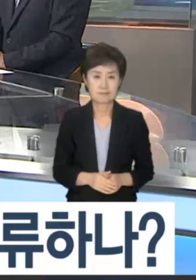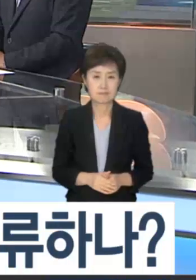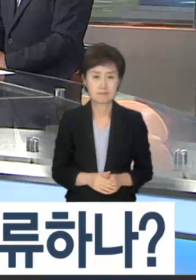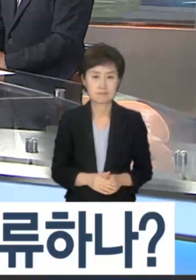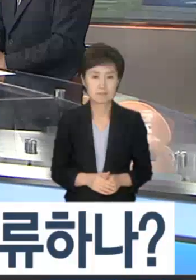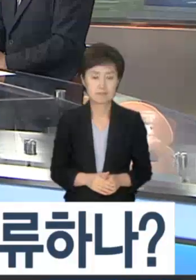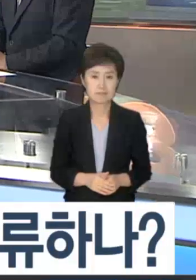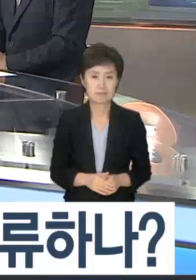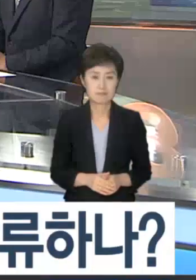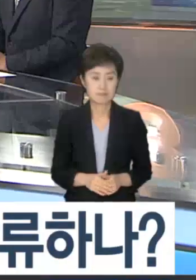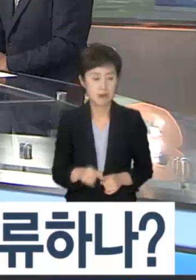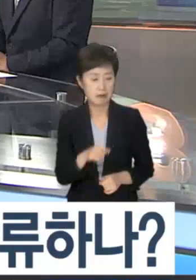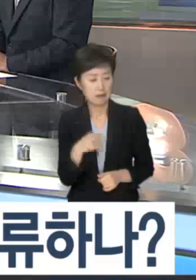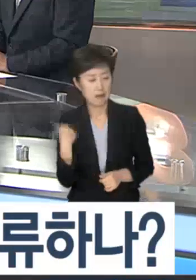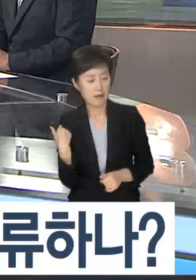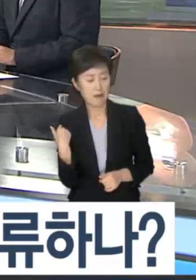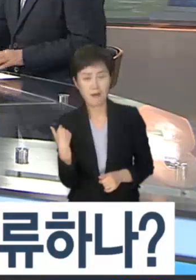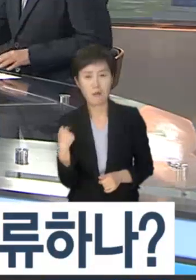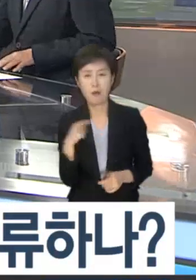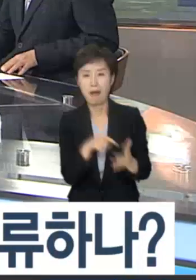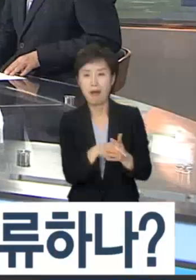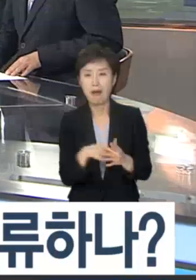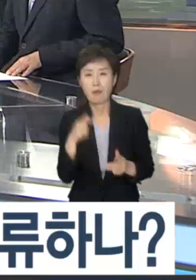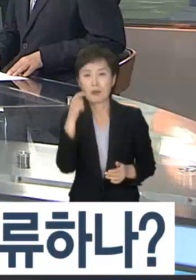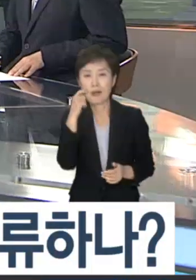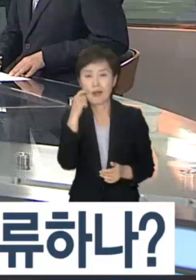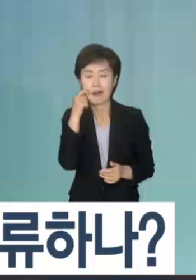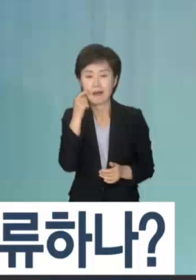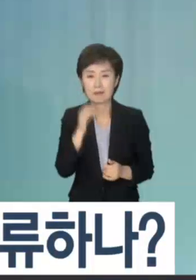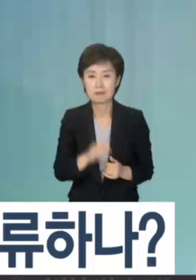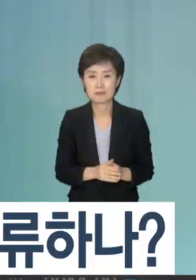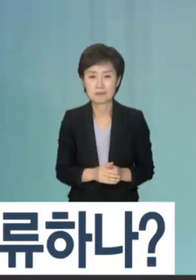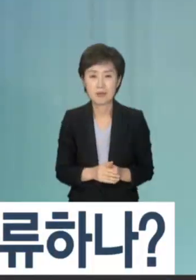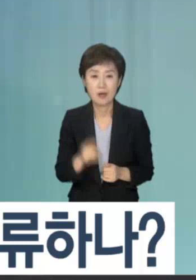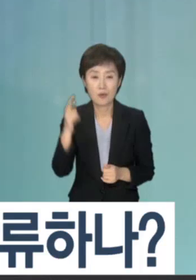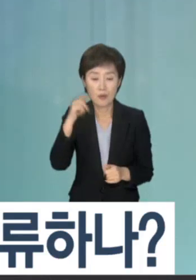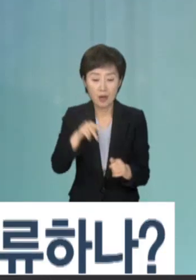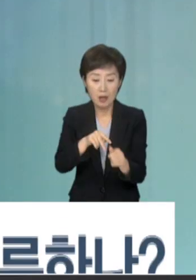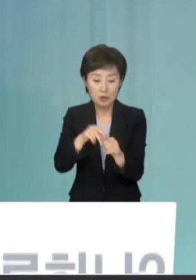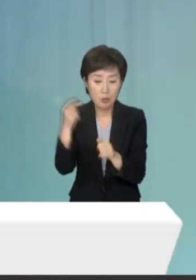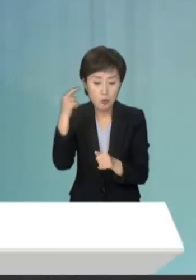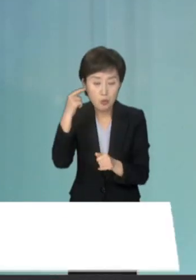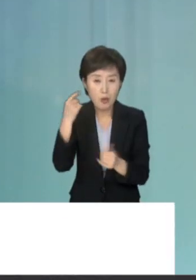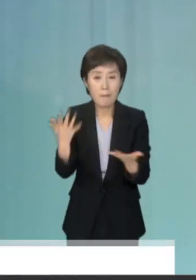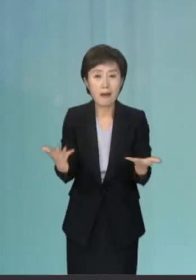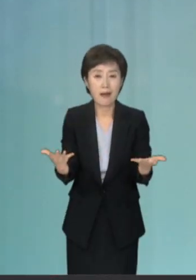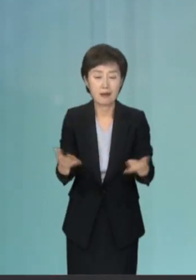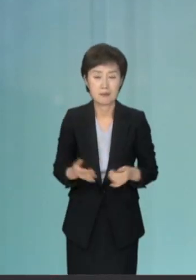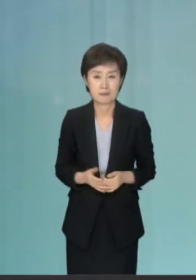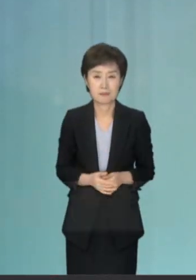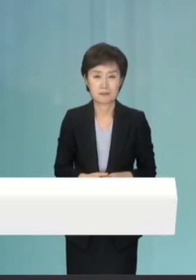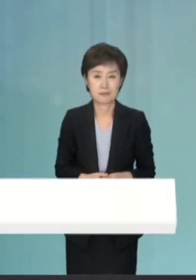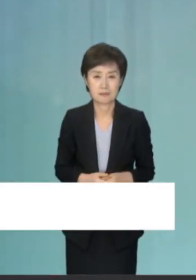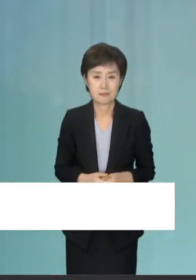예상하세요? 모르겠어요. 뭐 아직까지 정보가 흘러나오거나 그러지 않는데